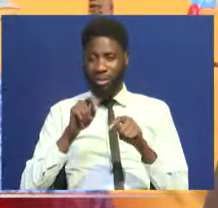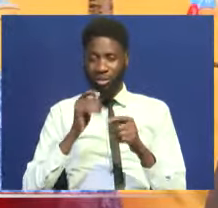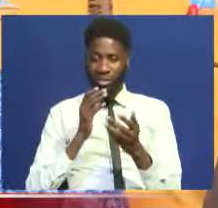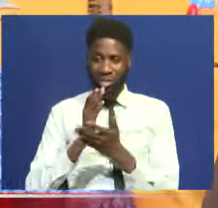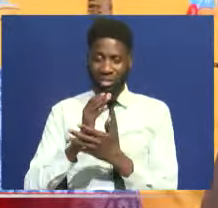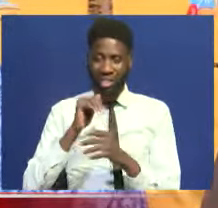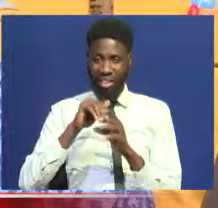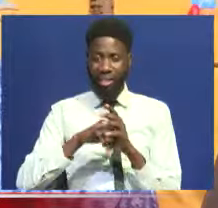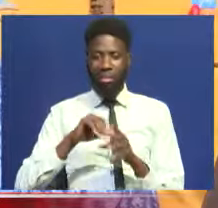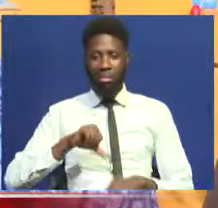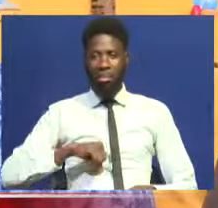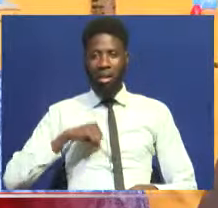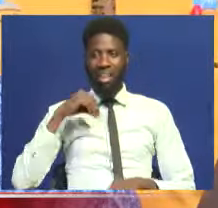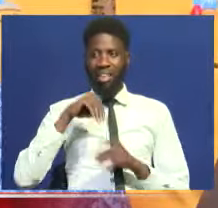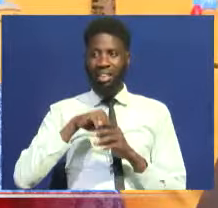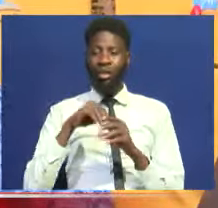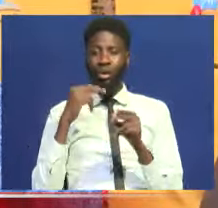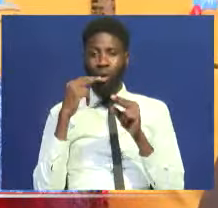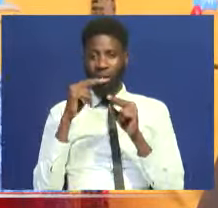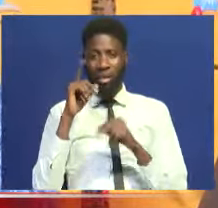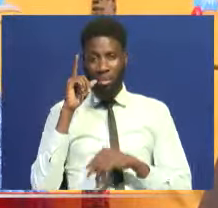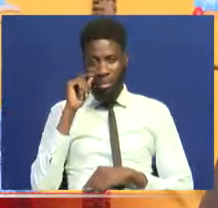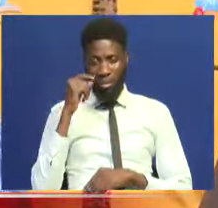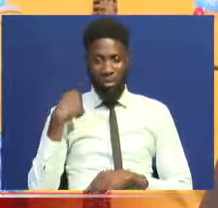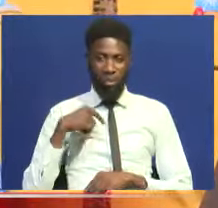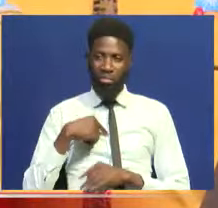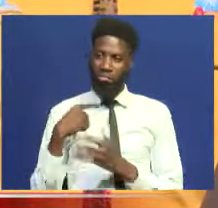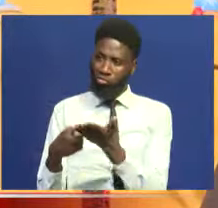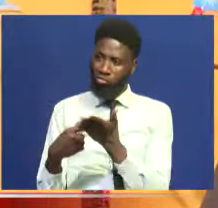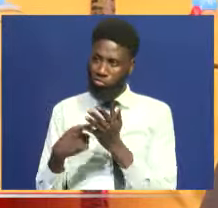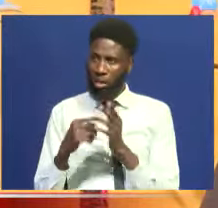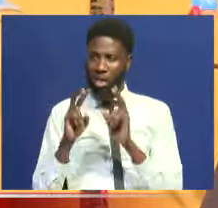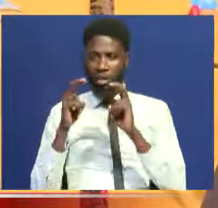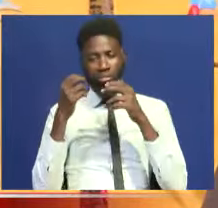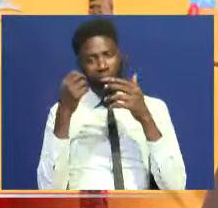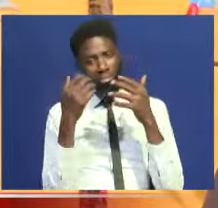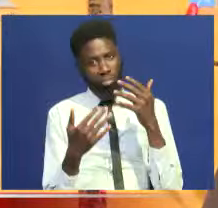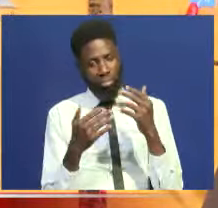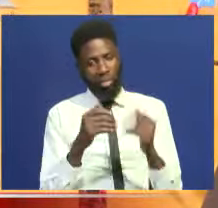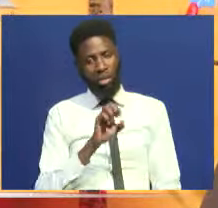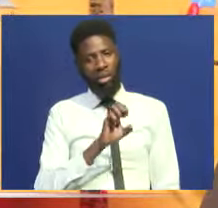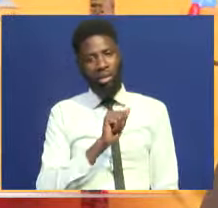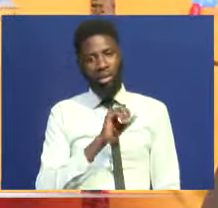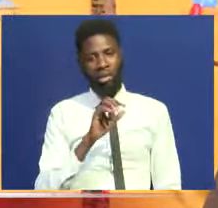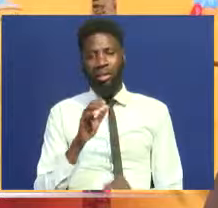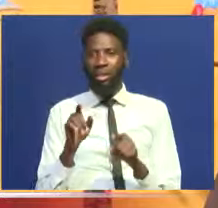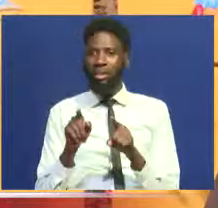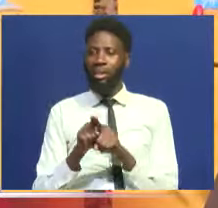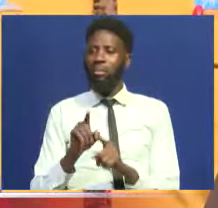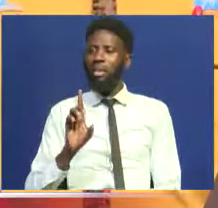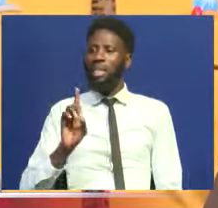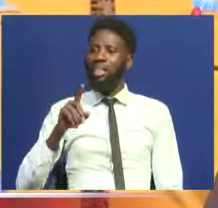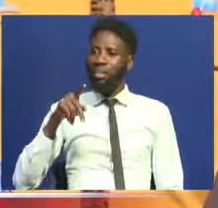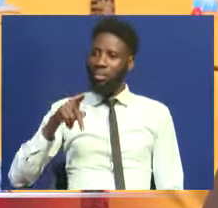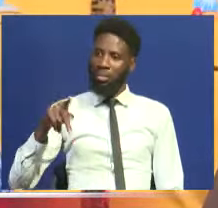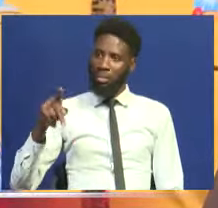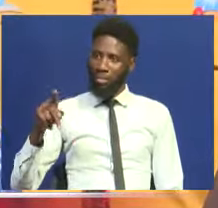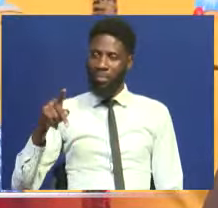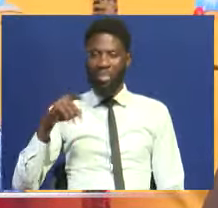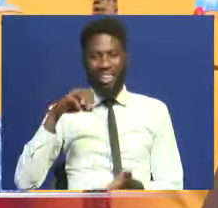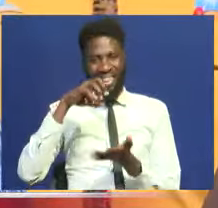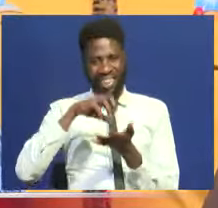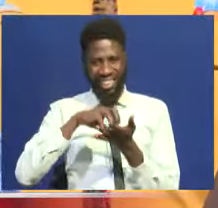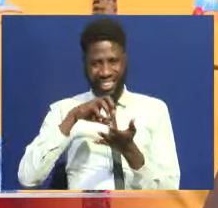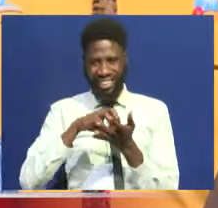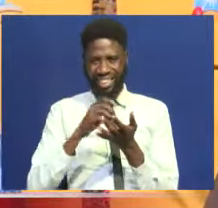all for the EACC and the DPP. These were specific cases that we